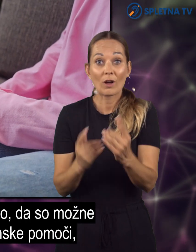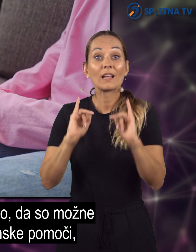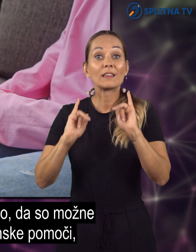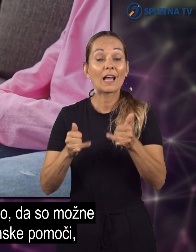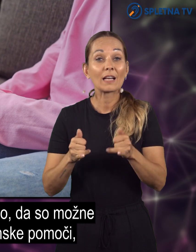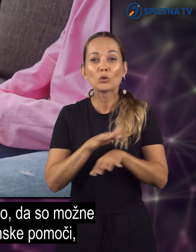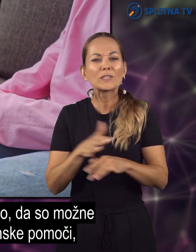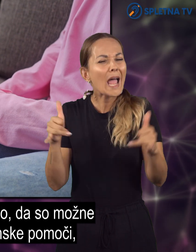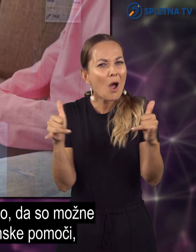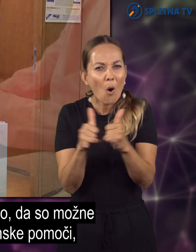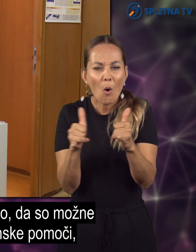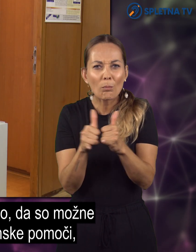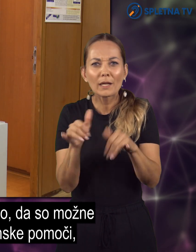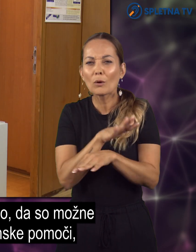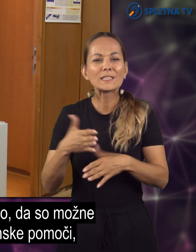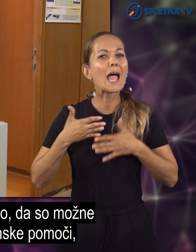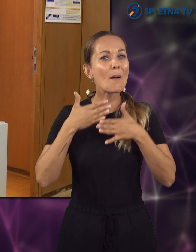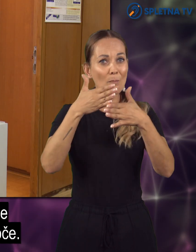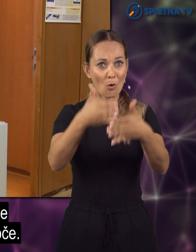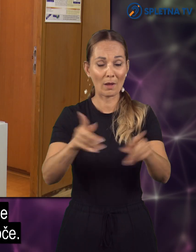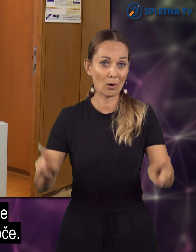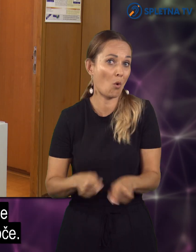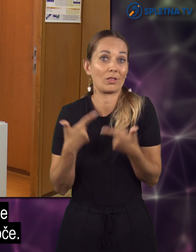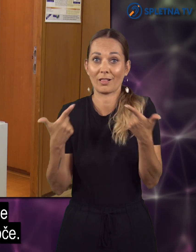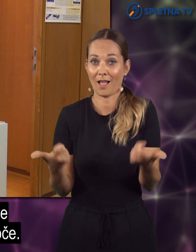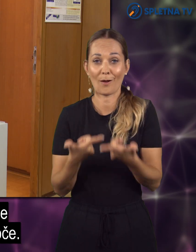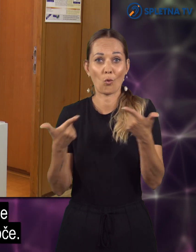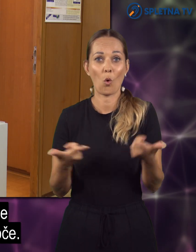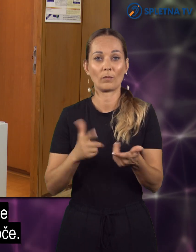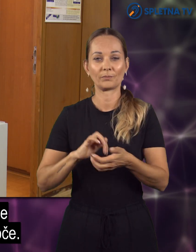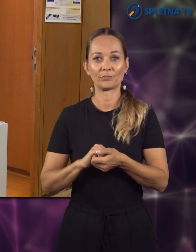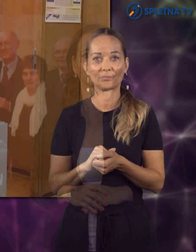da se omogoči vse oblike, vse stranske pomoči, kolikor je pač mogoče.